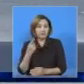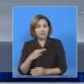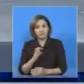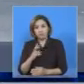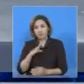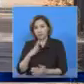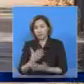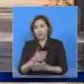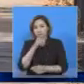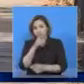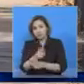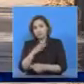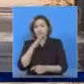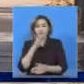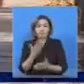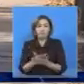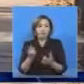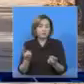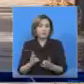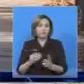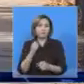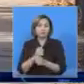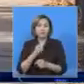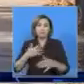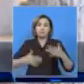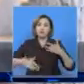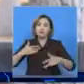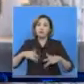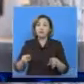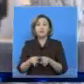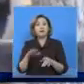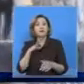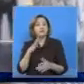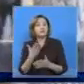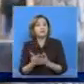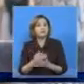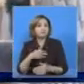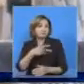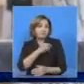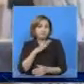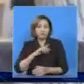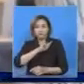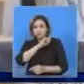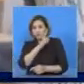этапе будет ограничен временем, необходимым на выработку иммунитета. В последующем эффект вакцинации будет